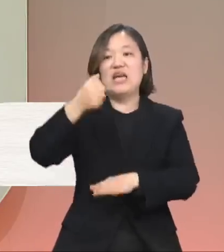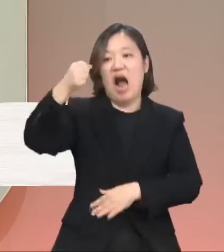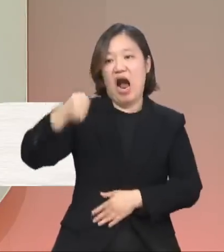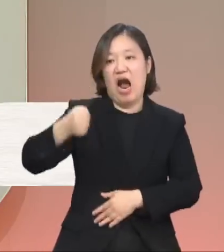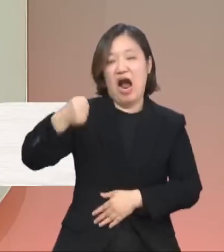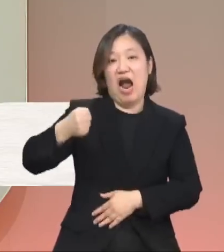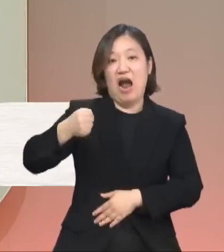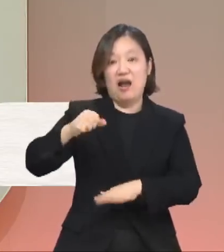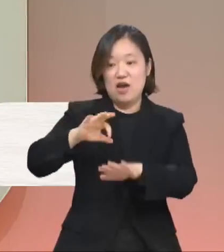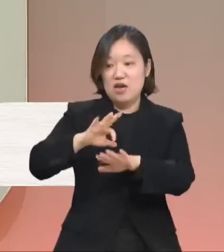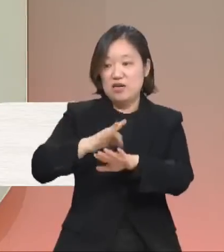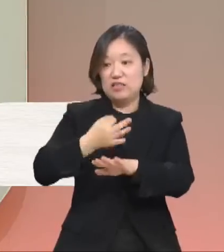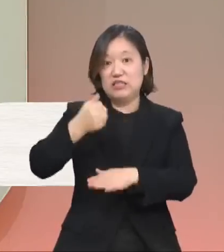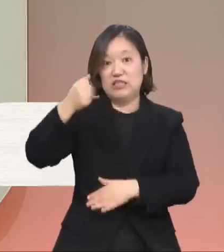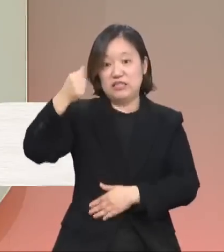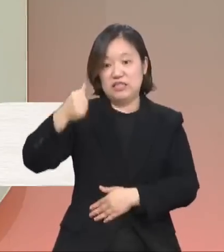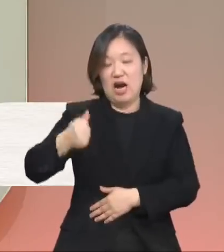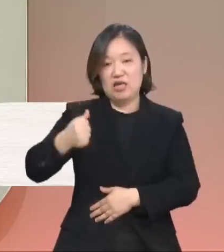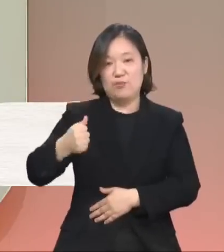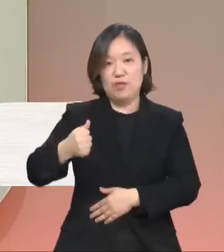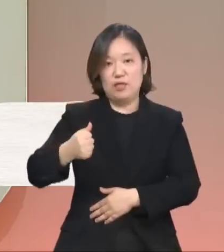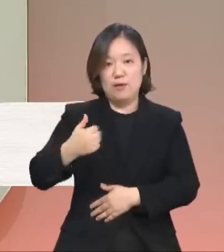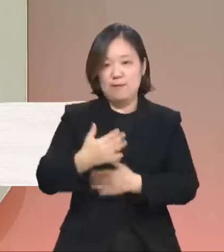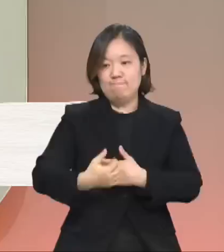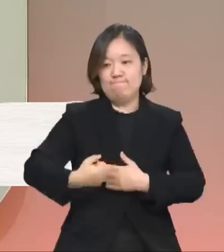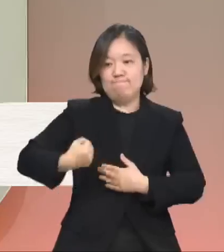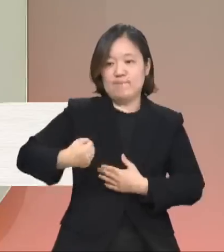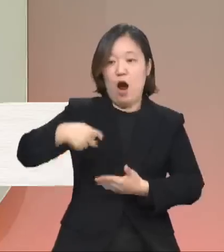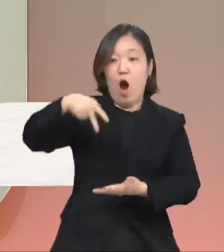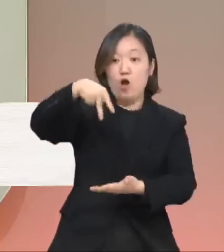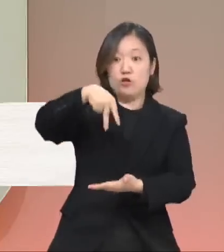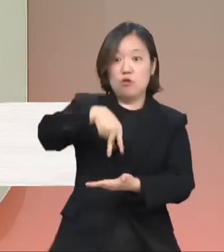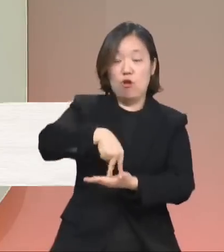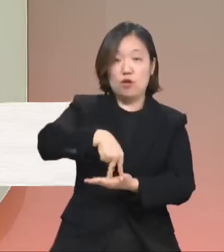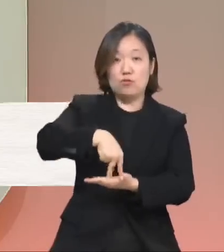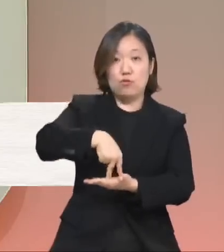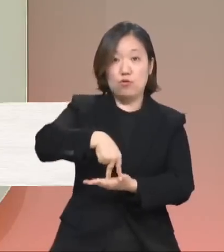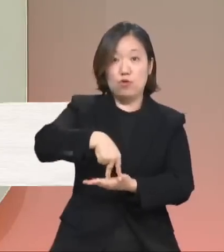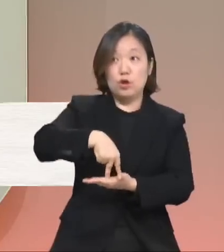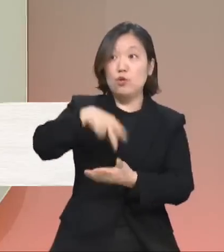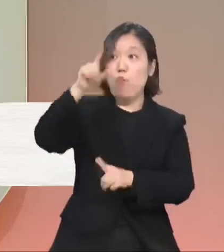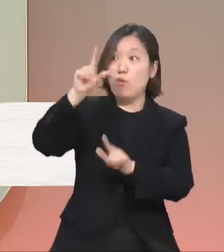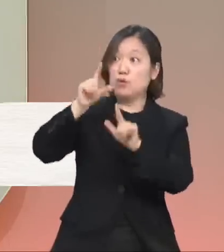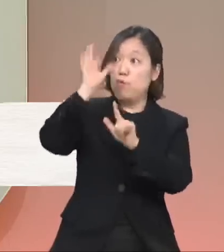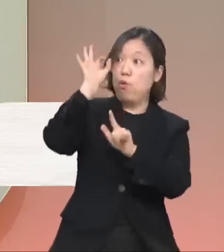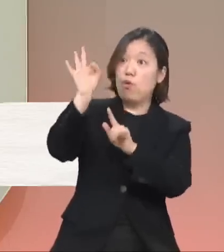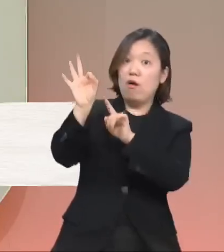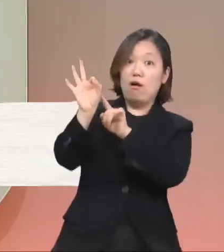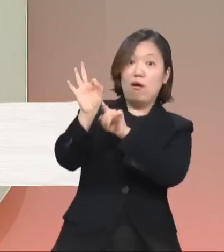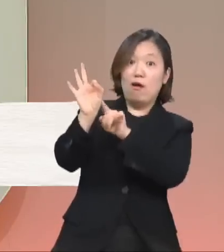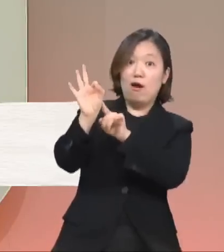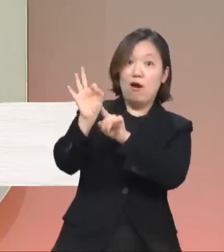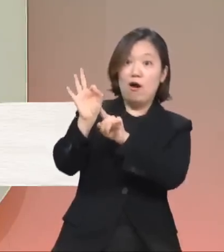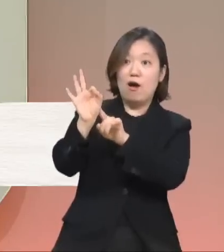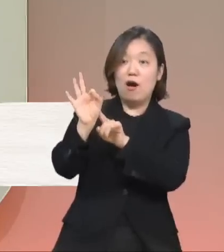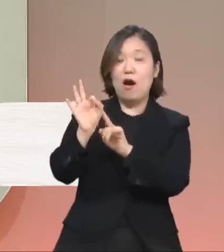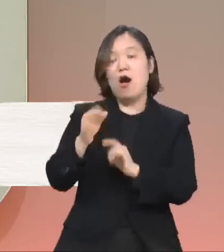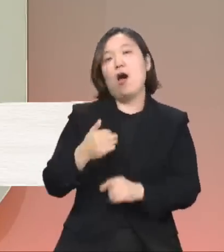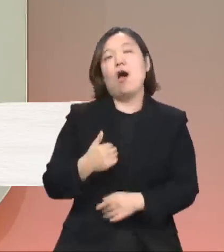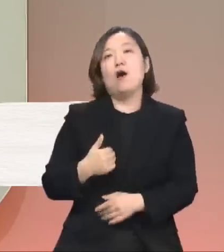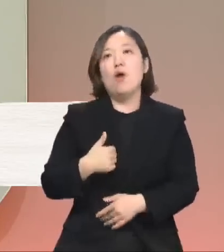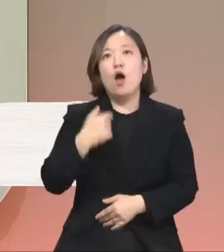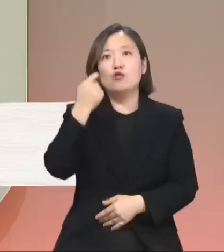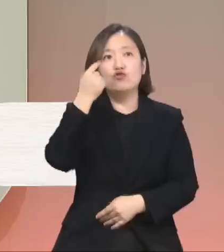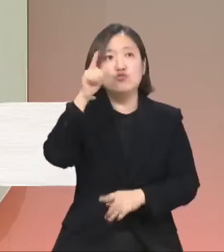신장님이 두 팔의 힘을 주고 턱 버티고서 계시다가 눈앞에